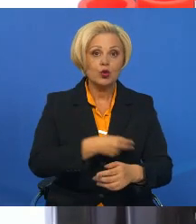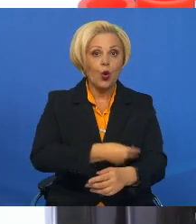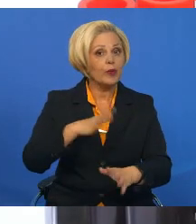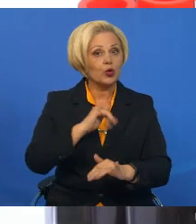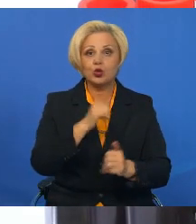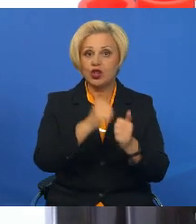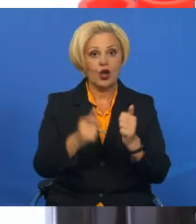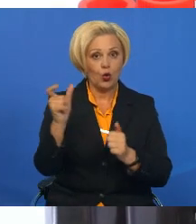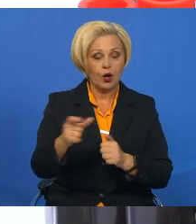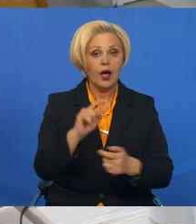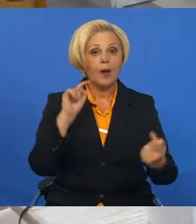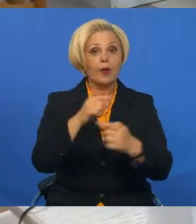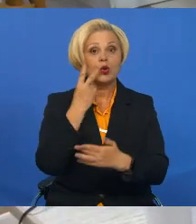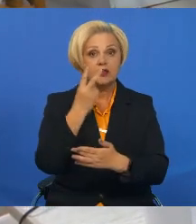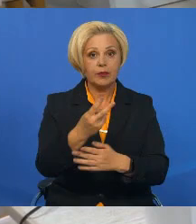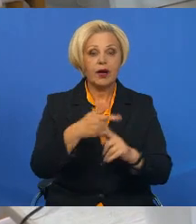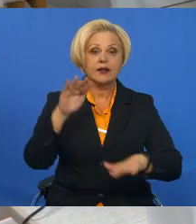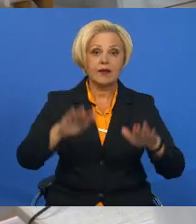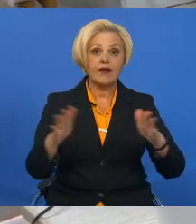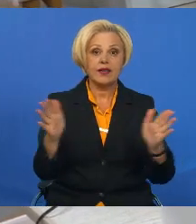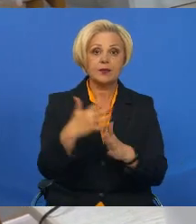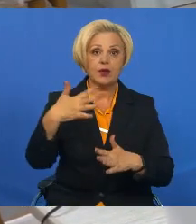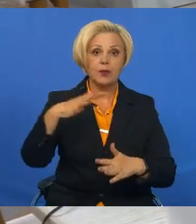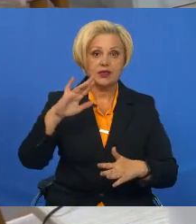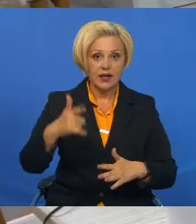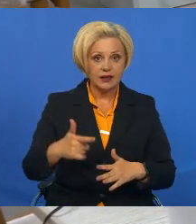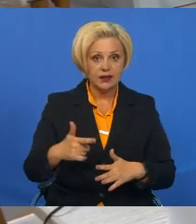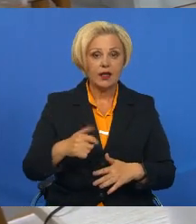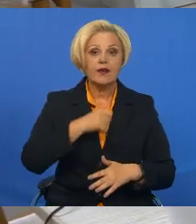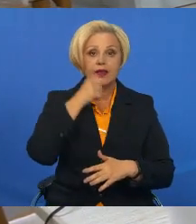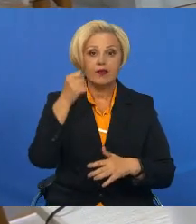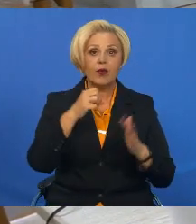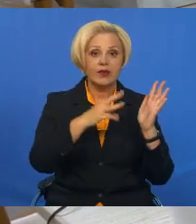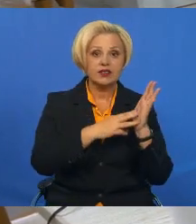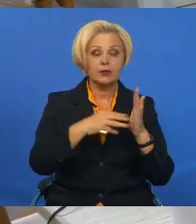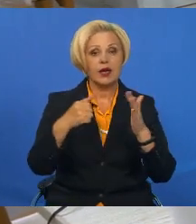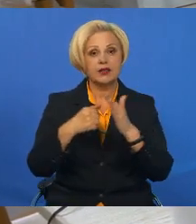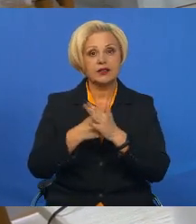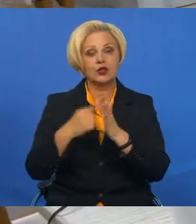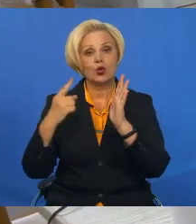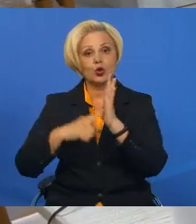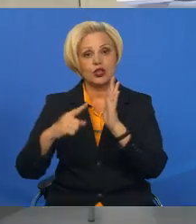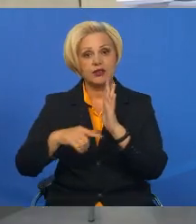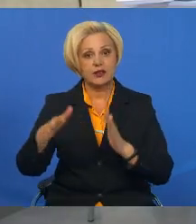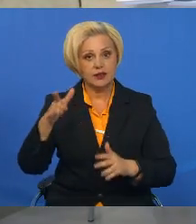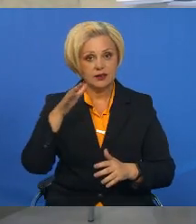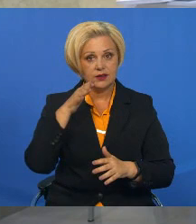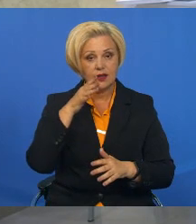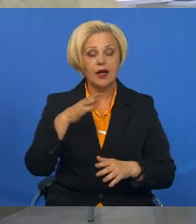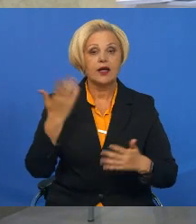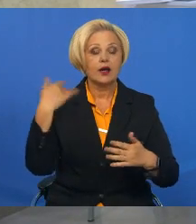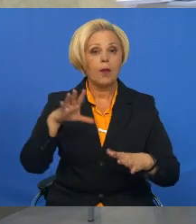не во всех. Сярод супраць показаний вага меньше, як 50 кг. Узрост до 18 и свыше 60 годов.